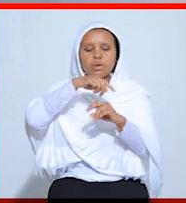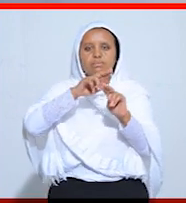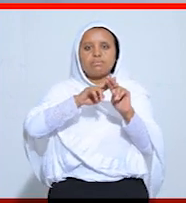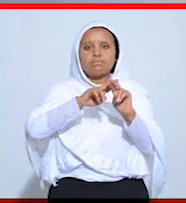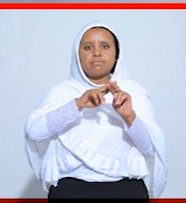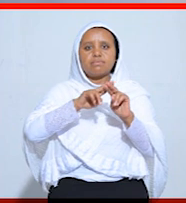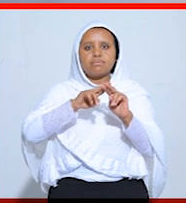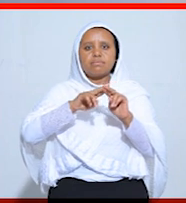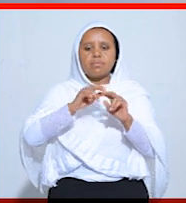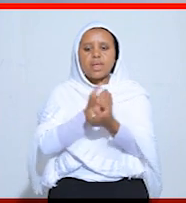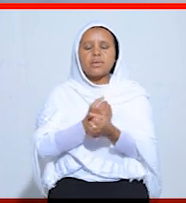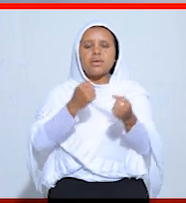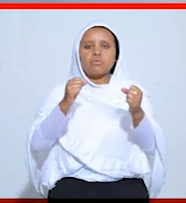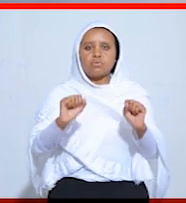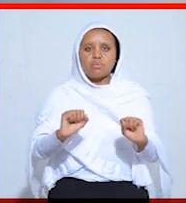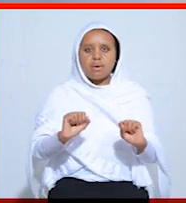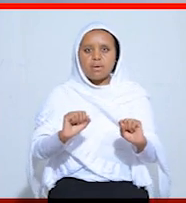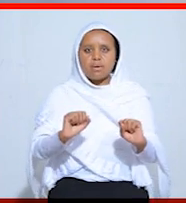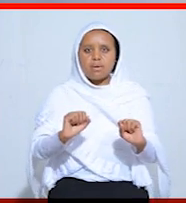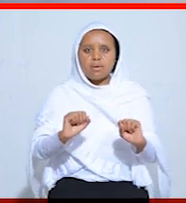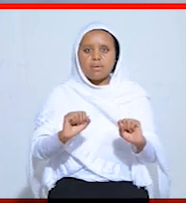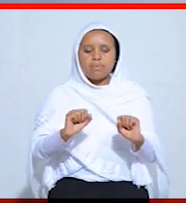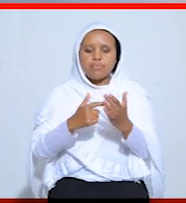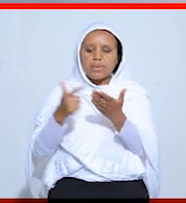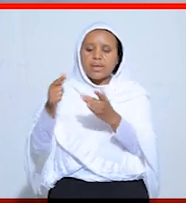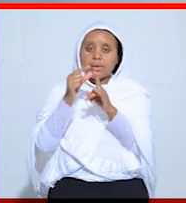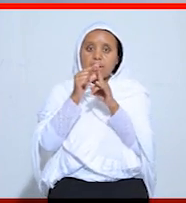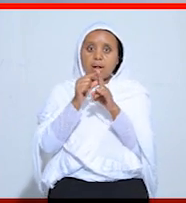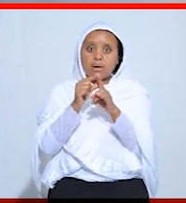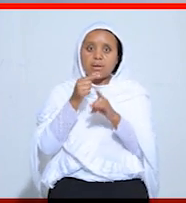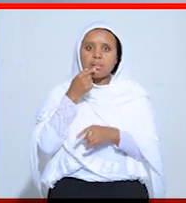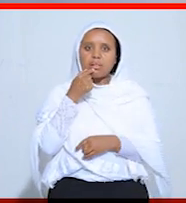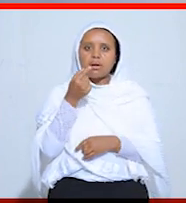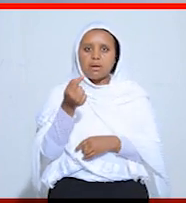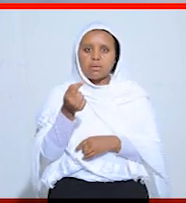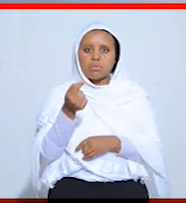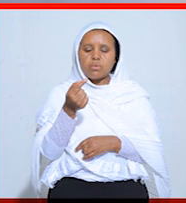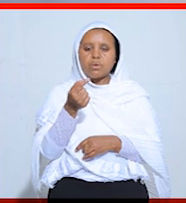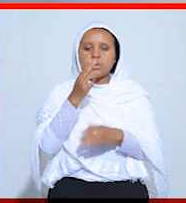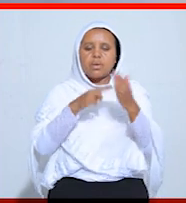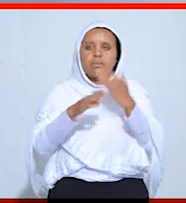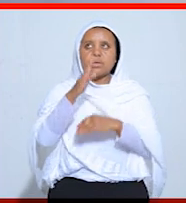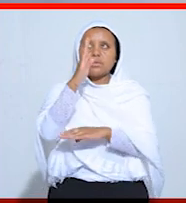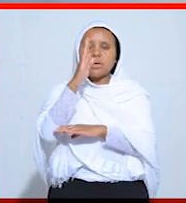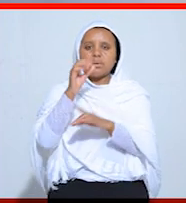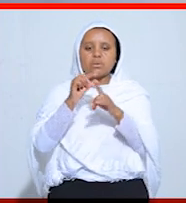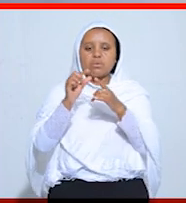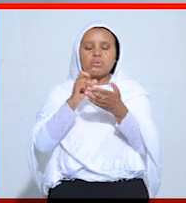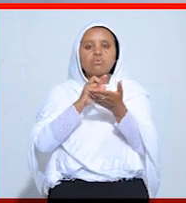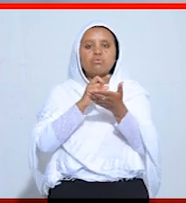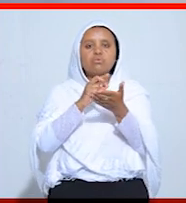ይሰፍራል ያድናቸውማል። ይህንን ቃል የተናገረው ነቢይ እግዚአብሔር ቅዱስ ዳዊት